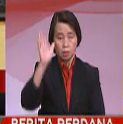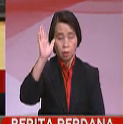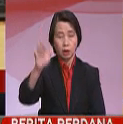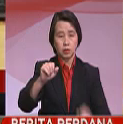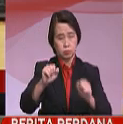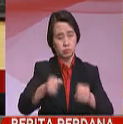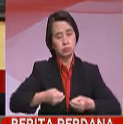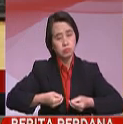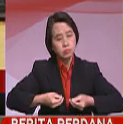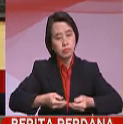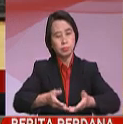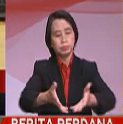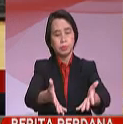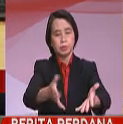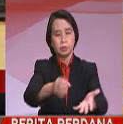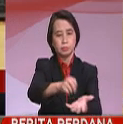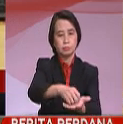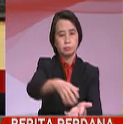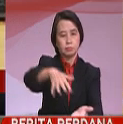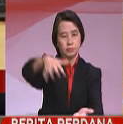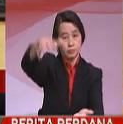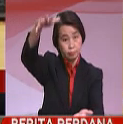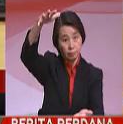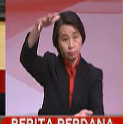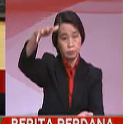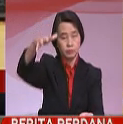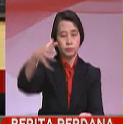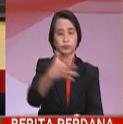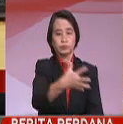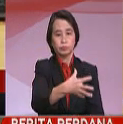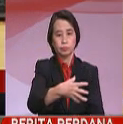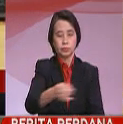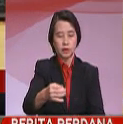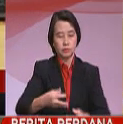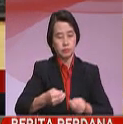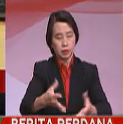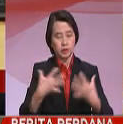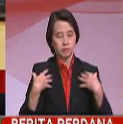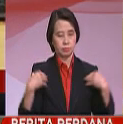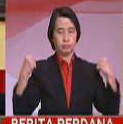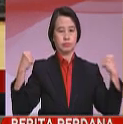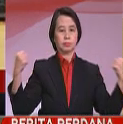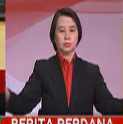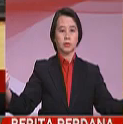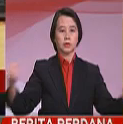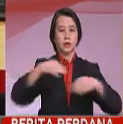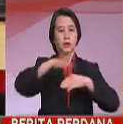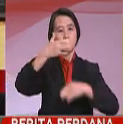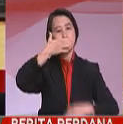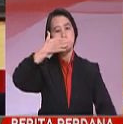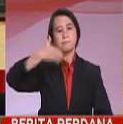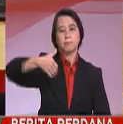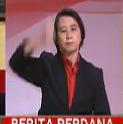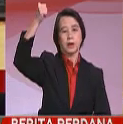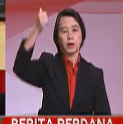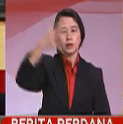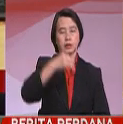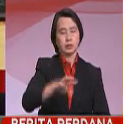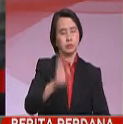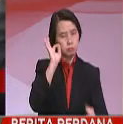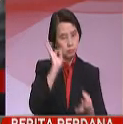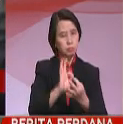memberi kita kemakmuran serta kesihatan yang lebih baik dan